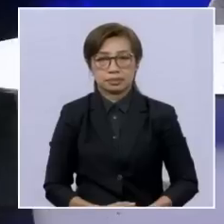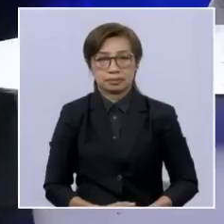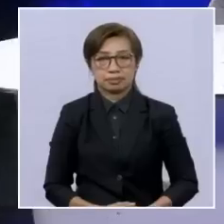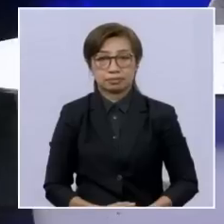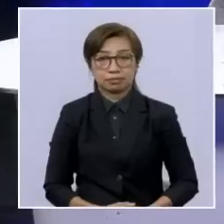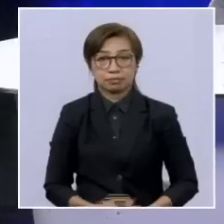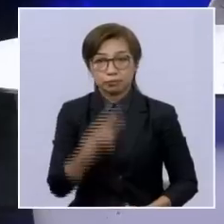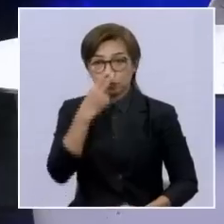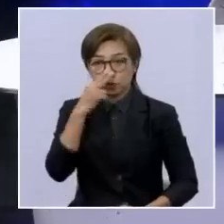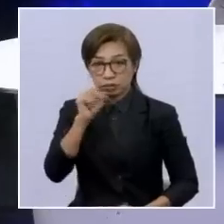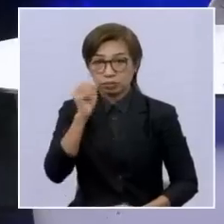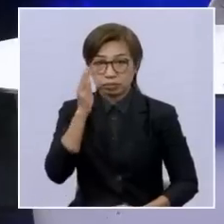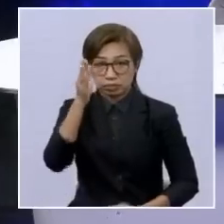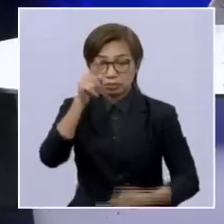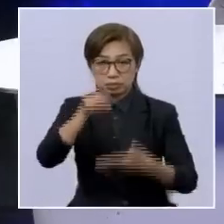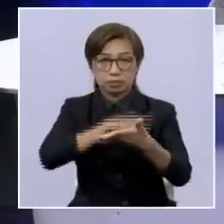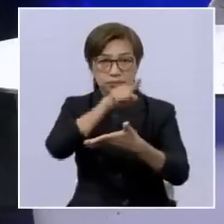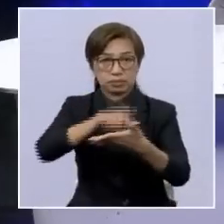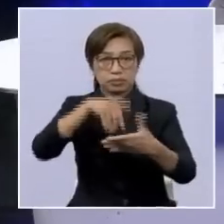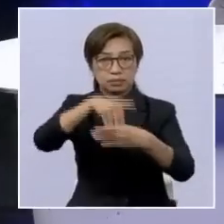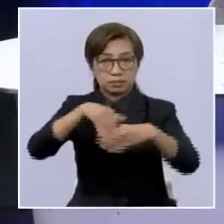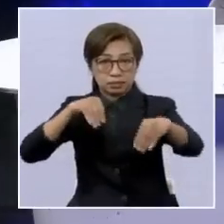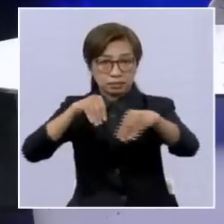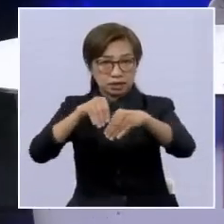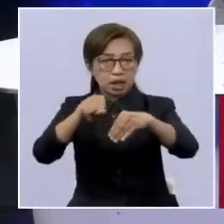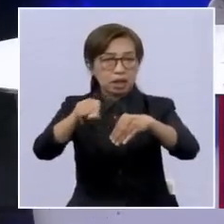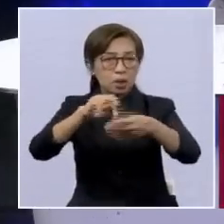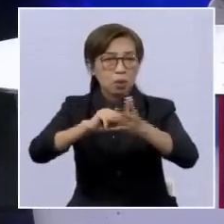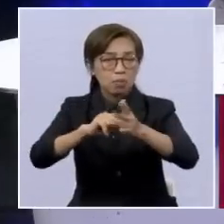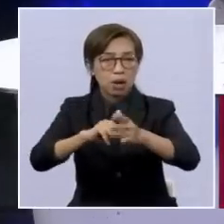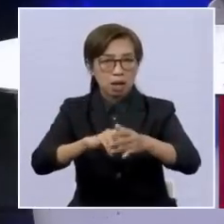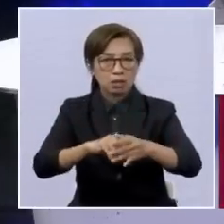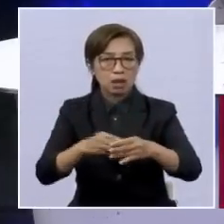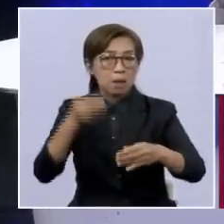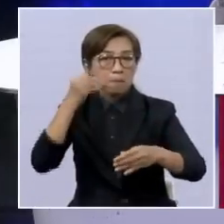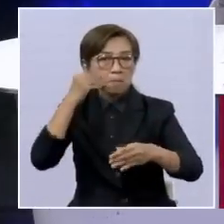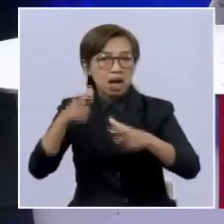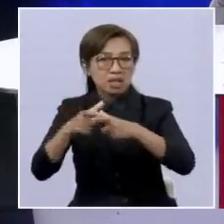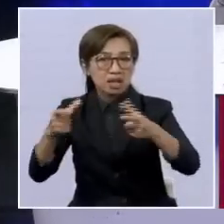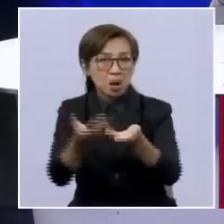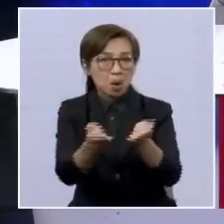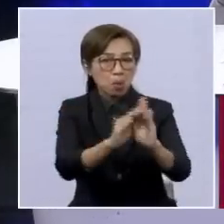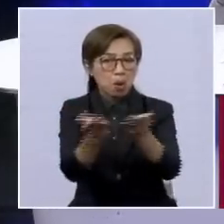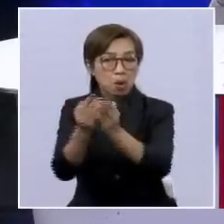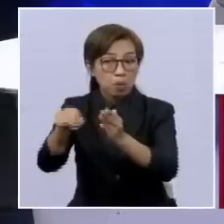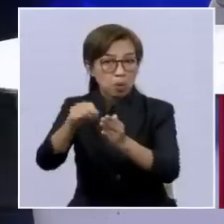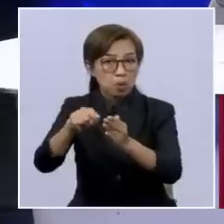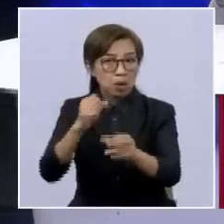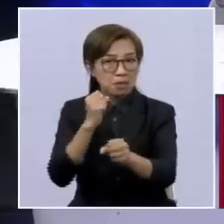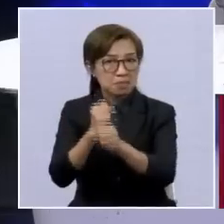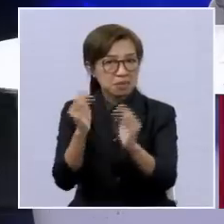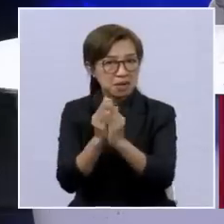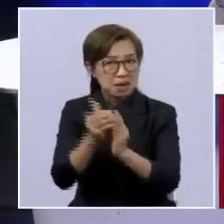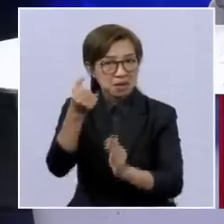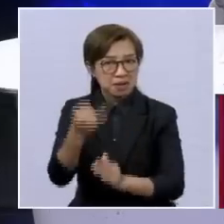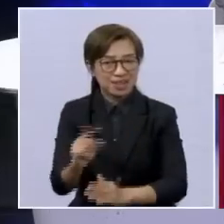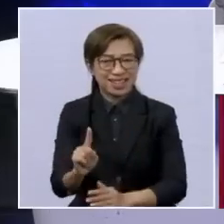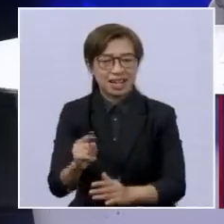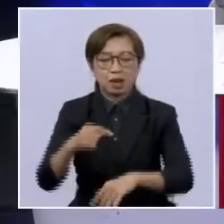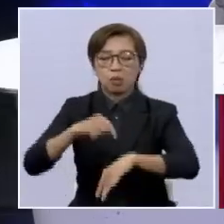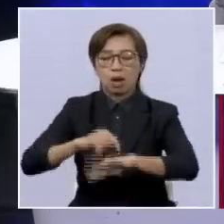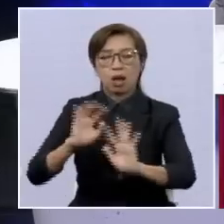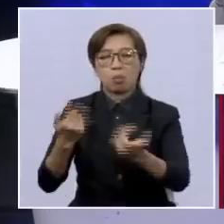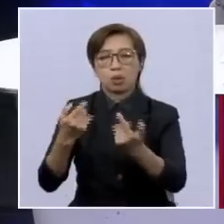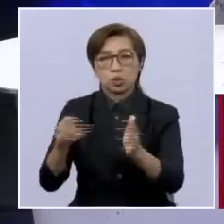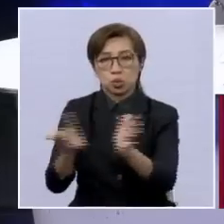เพราะฉะนั้นจับตากันนะครับการเลือกตั้งที่จะถึงนี้ก็ถือว่าเป็นการพิสูจน์ตัวเองของบ้านใหญ่หลายตระกูลด้วยนะครับหมดเวลาของเก็บตกจากเนชั่นแล้วปิด